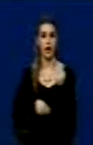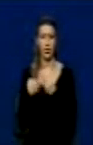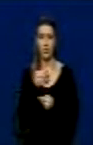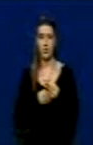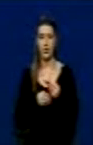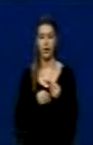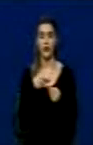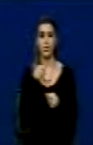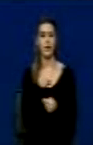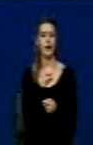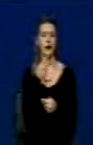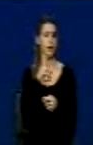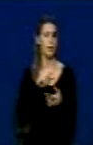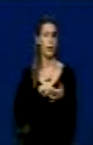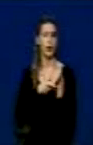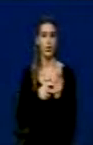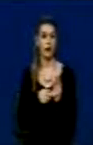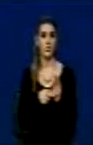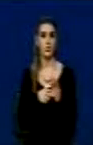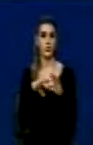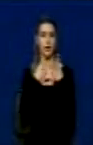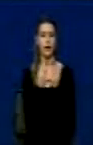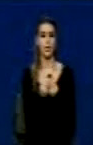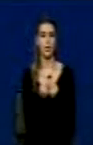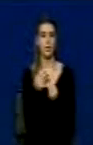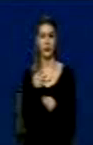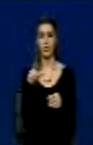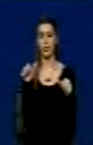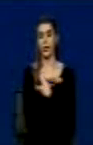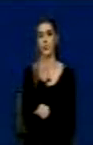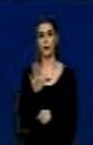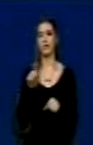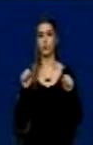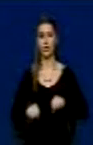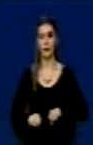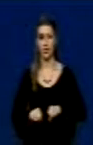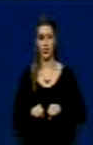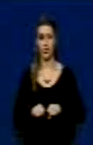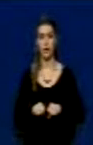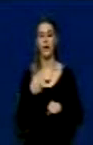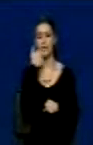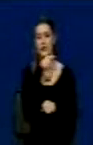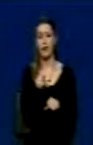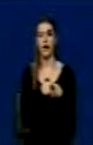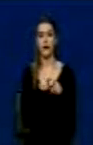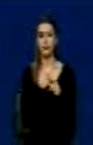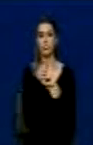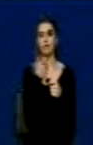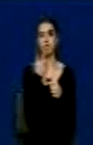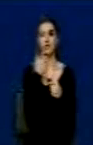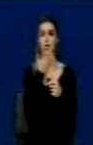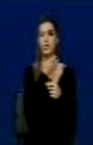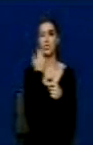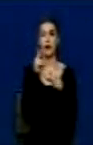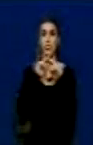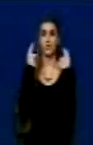Kjo është një doktrinë politike dhe ekonomike krejtësisht e gabueshme e qeverisë, do të thoja, sepse diçka e tillë nuk ekziston në asnjë shtet